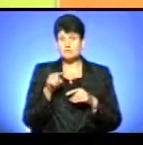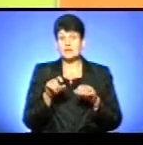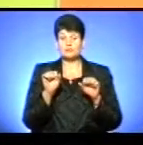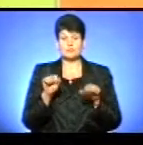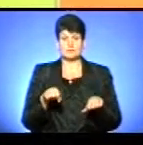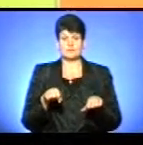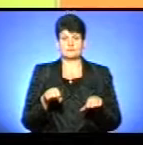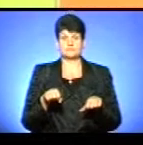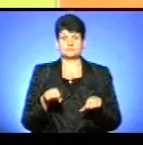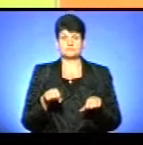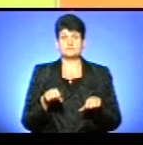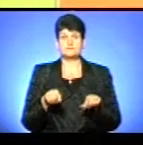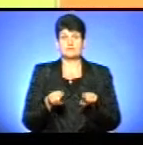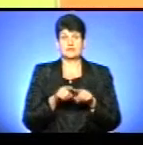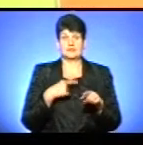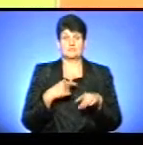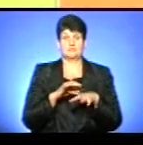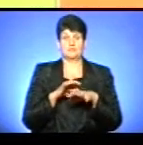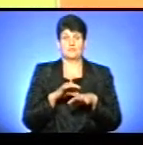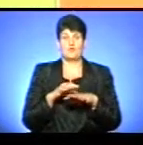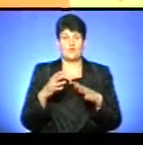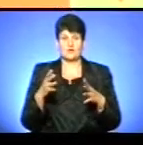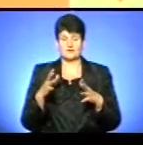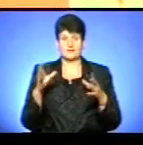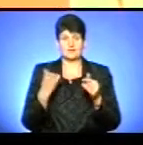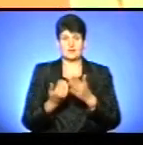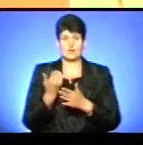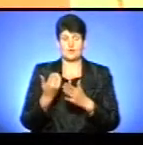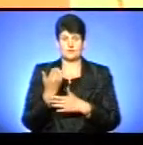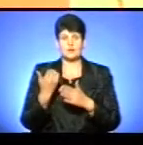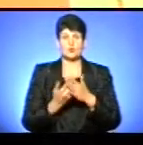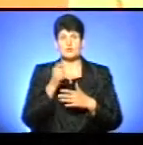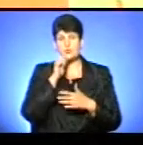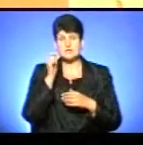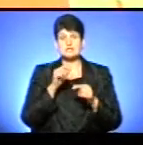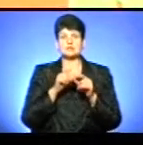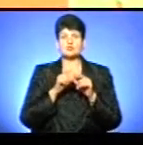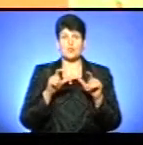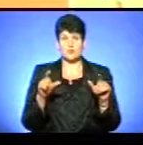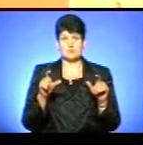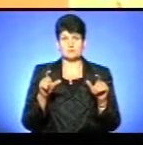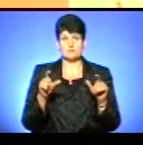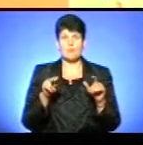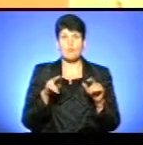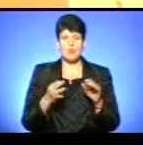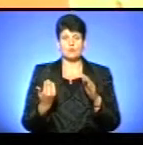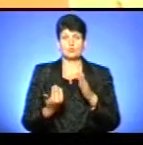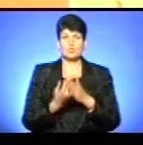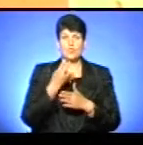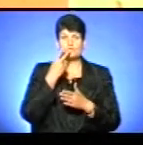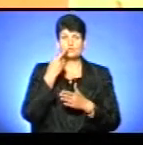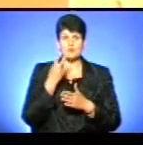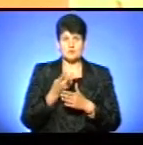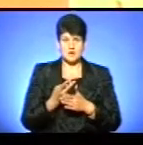й себе поводять, бо все нове. Нова українська школа зовсім по-новому